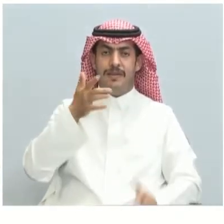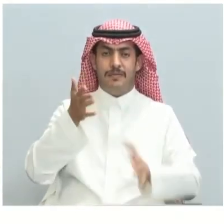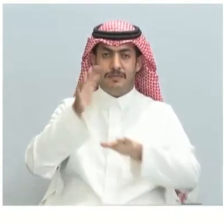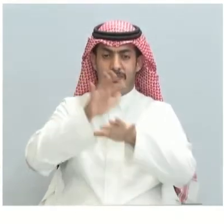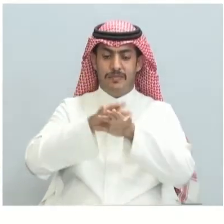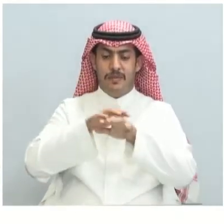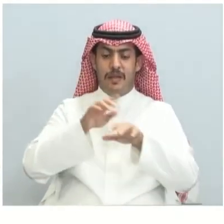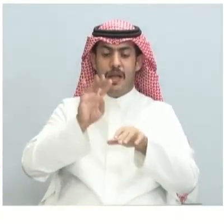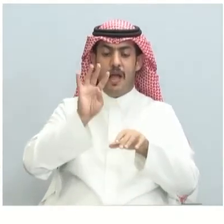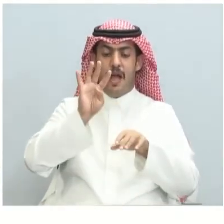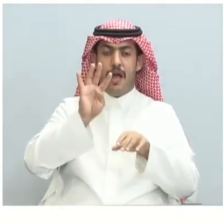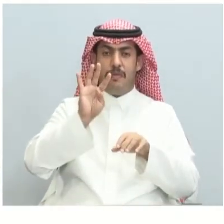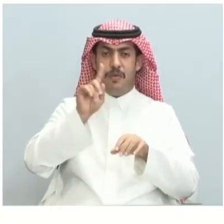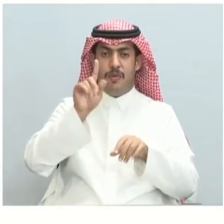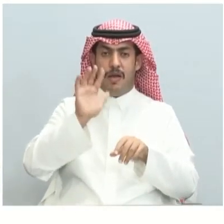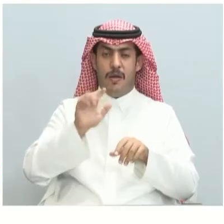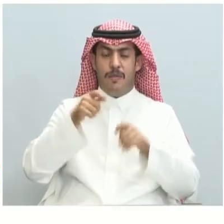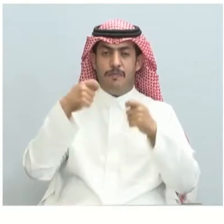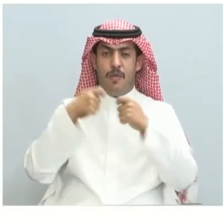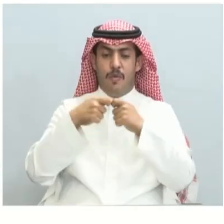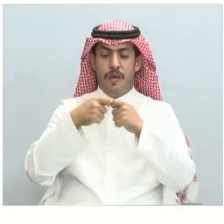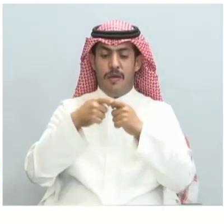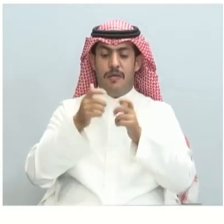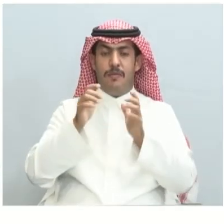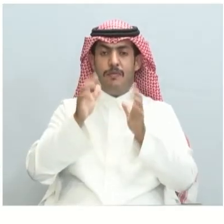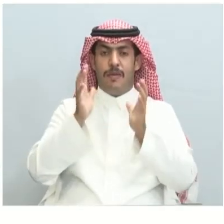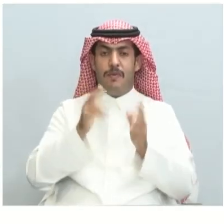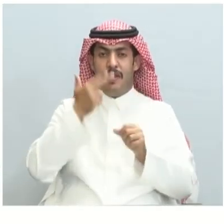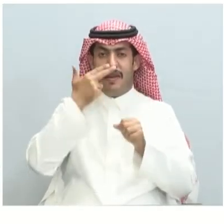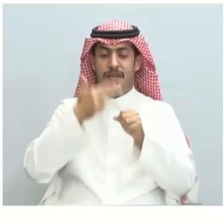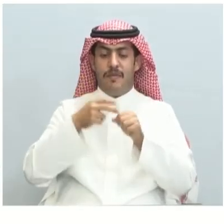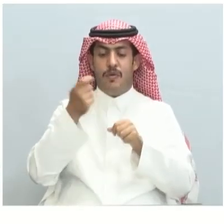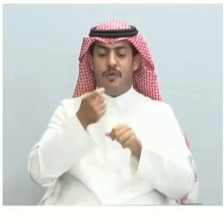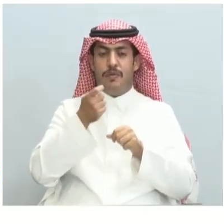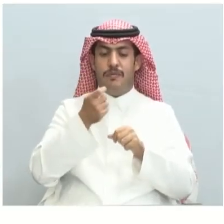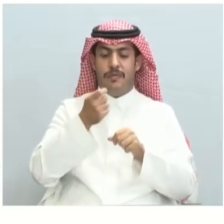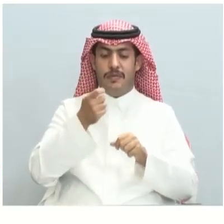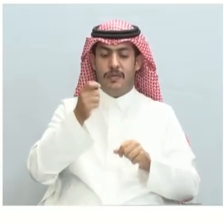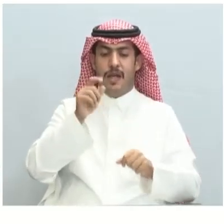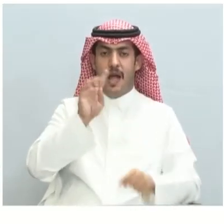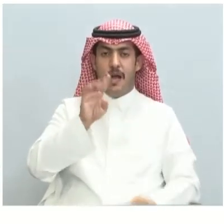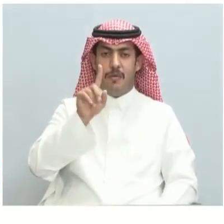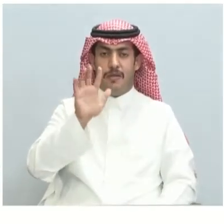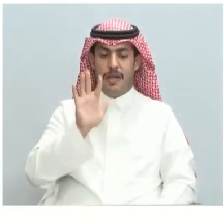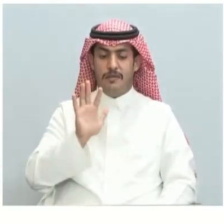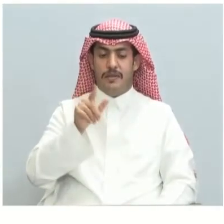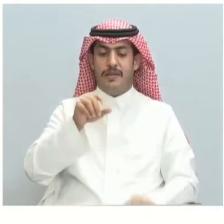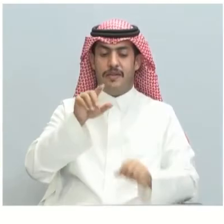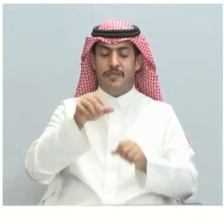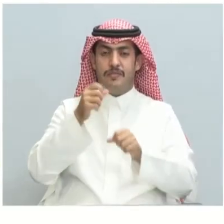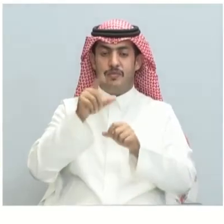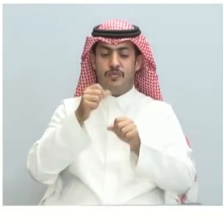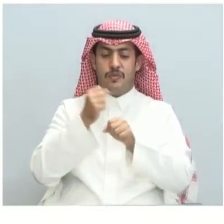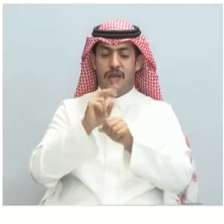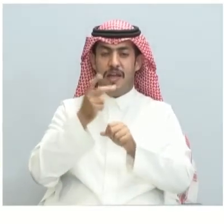اربعه وخمس مليون برميل من النفط اكتب اربعه وخمس في سوره كسر